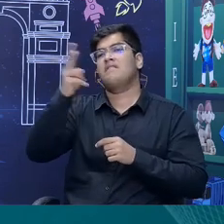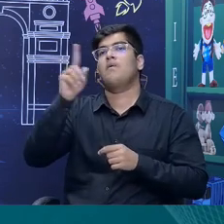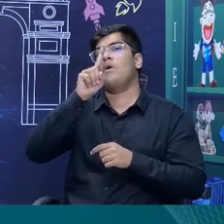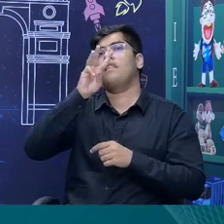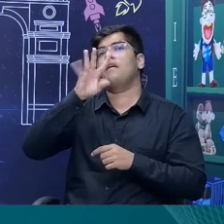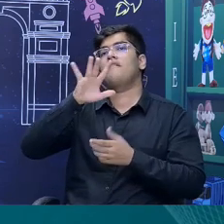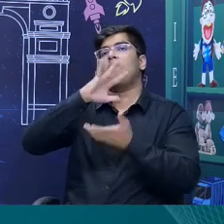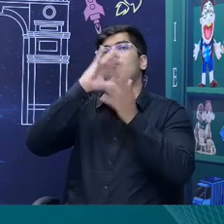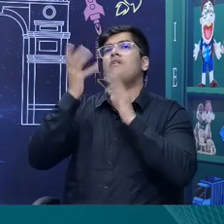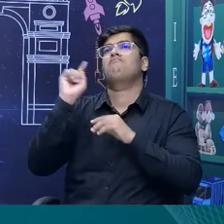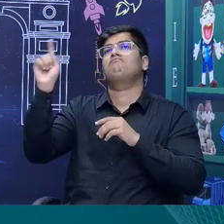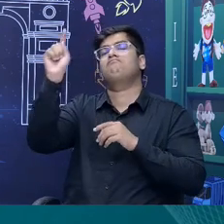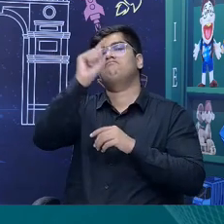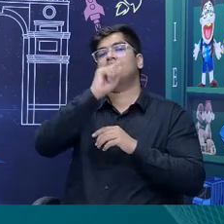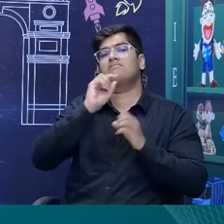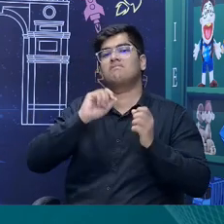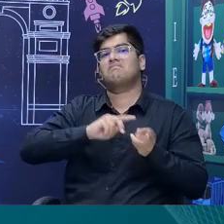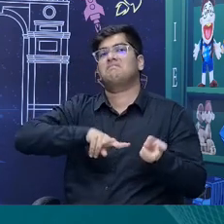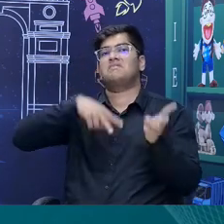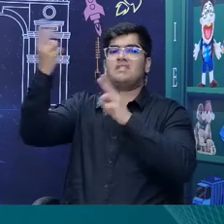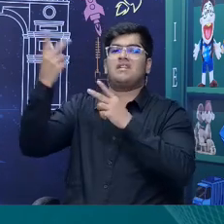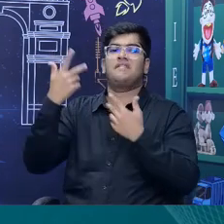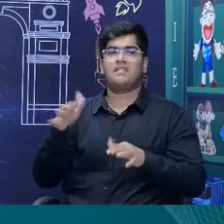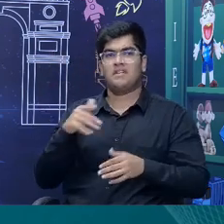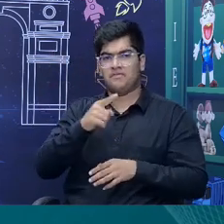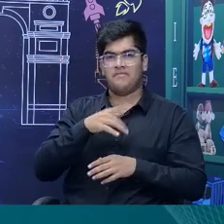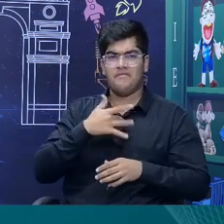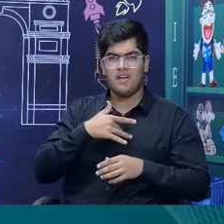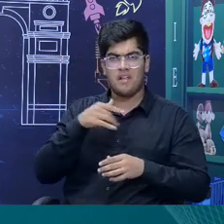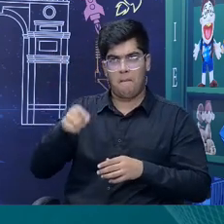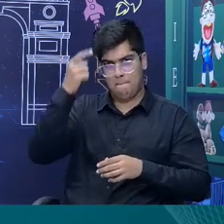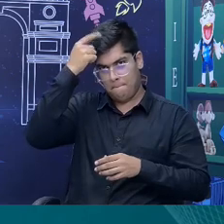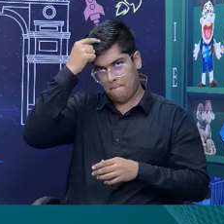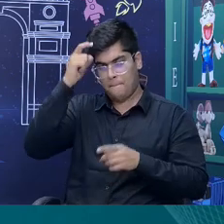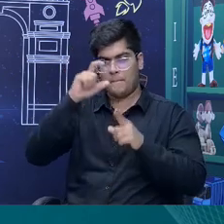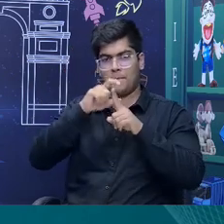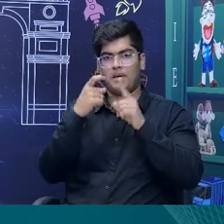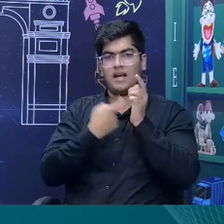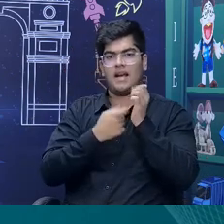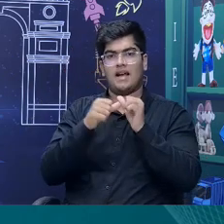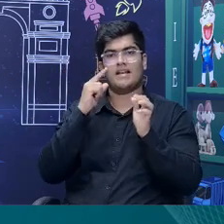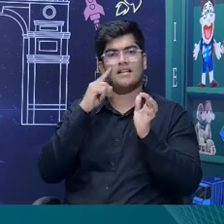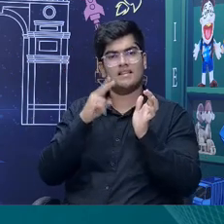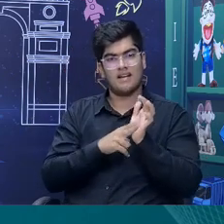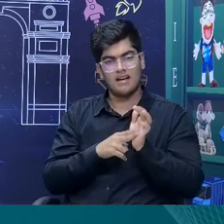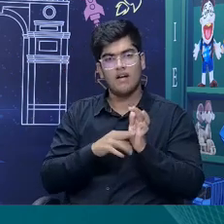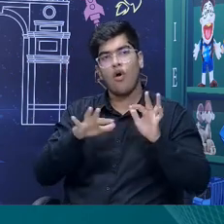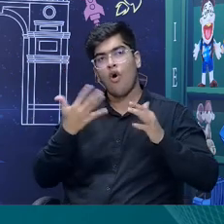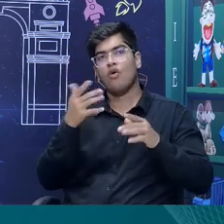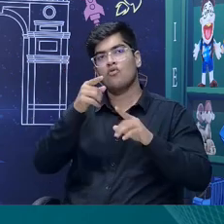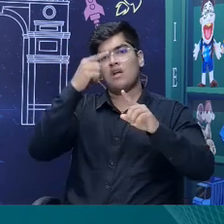ओके सो इस देवर ब्रेन ड्रेन डेट इस हैपनिंग इसे आईटी बिकॉज़ दे आर लुकिंग फॉरवर्ड तू बटर स्टैंडर्ड